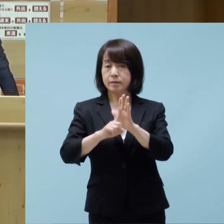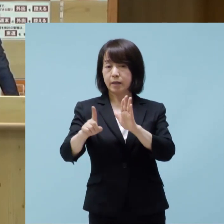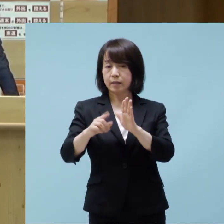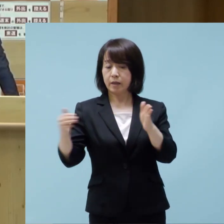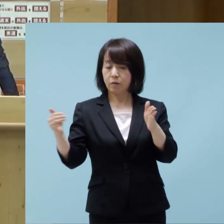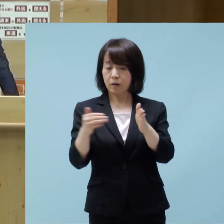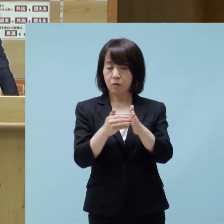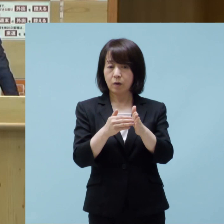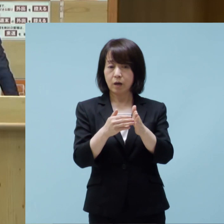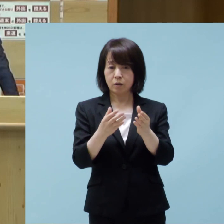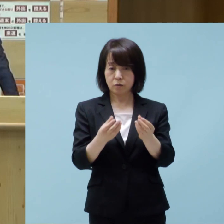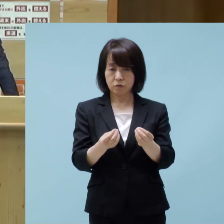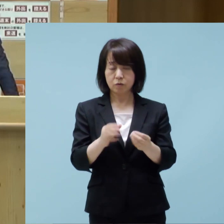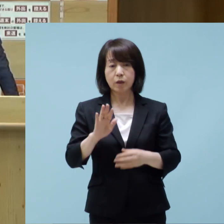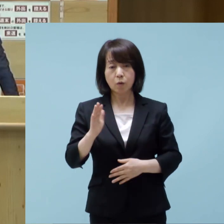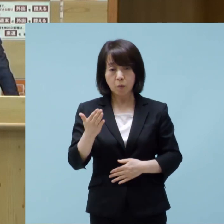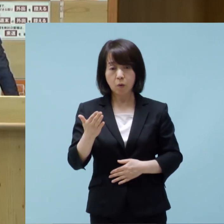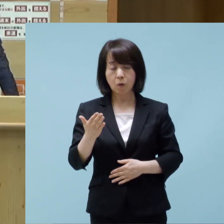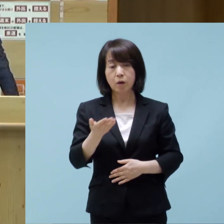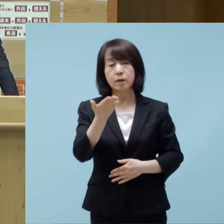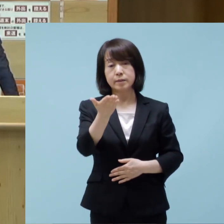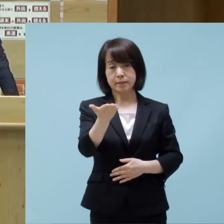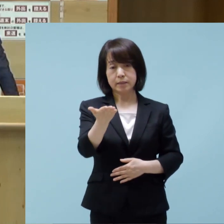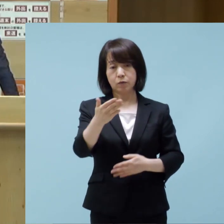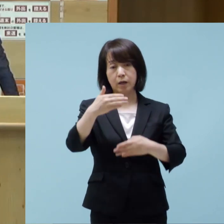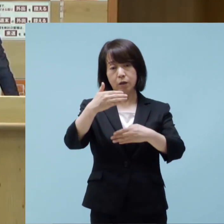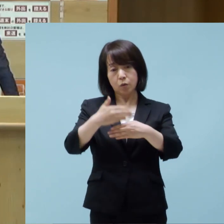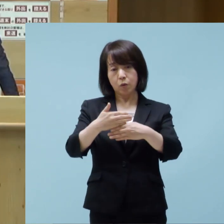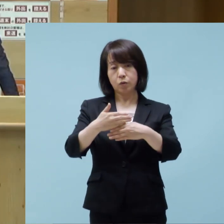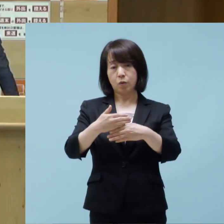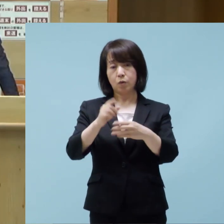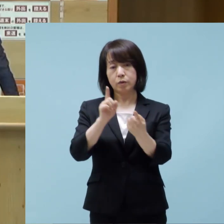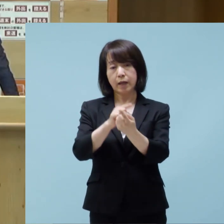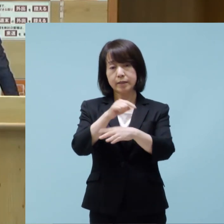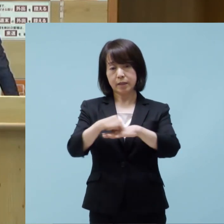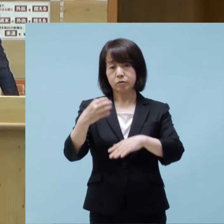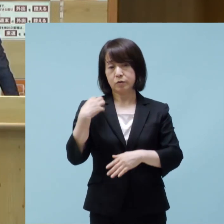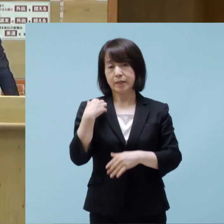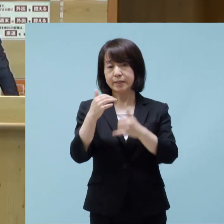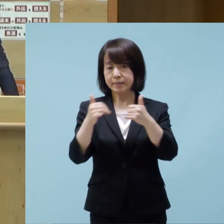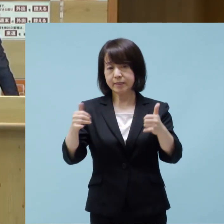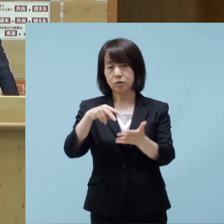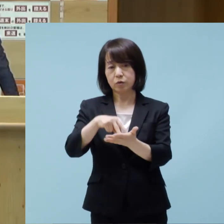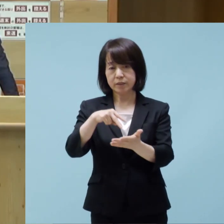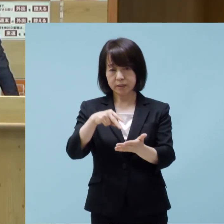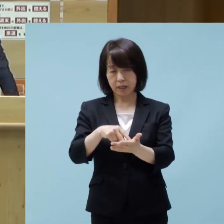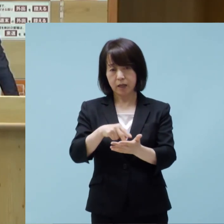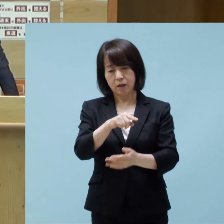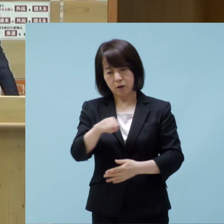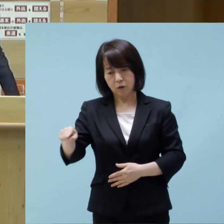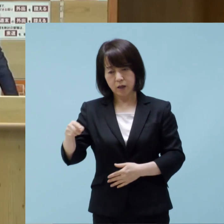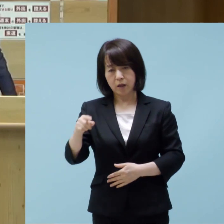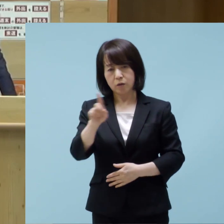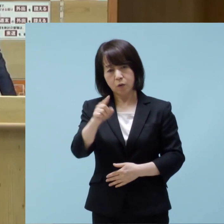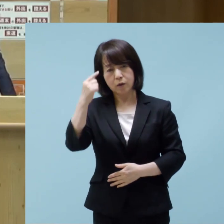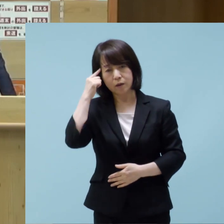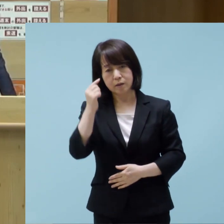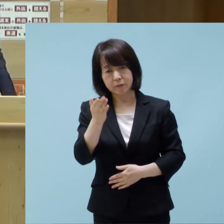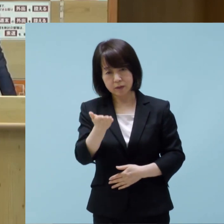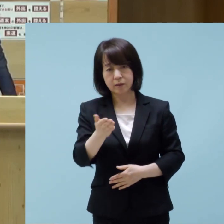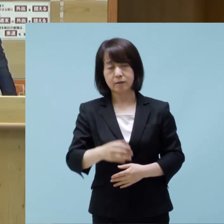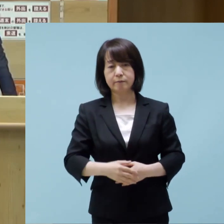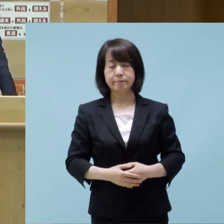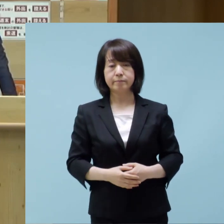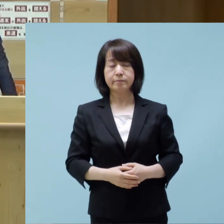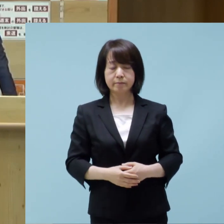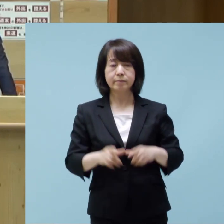道の対策の責任者として、このことについてどのように受け止めておられますでしょうか。 はい、まあ、この記者会見で